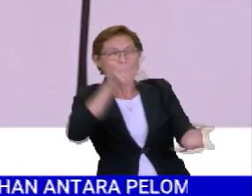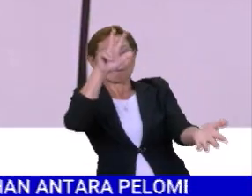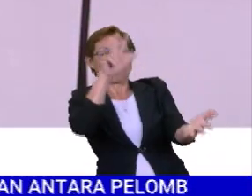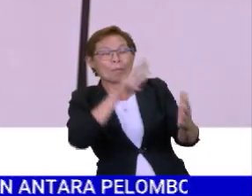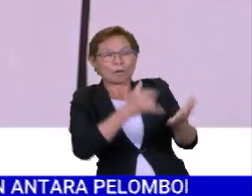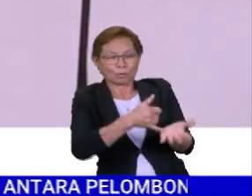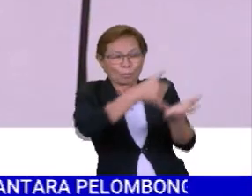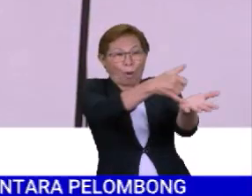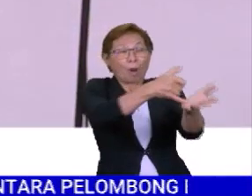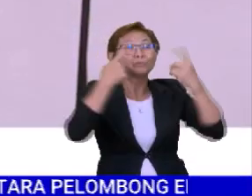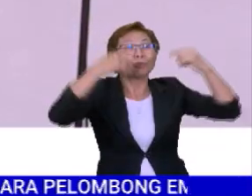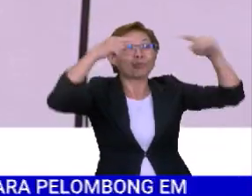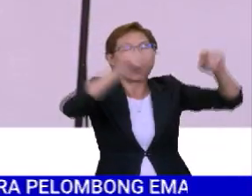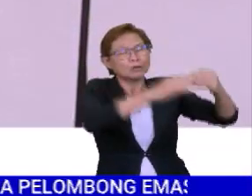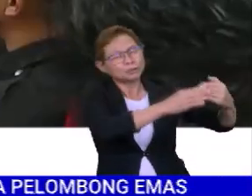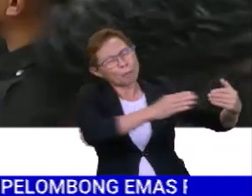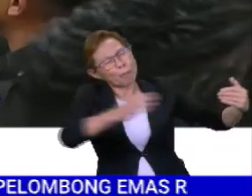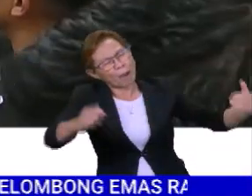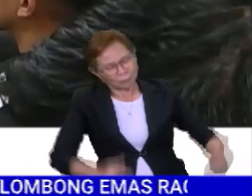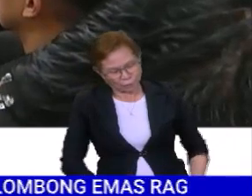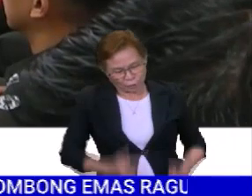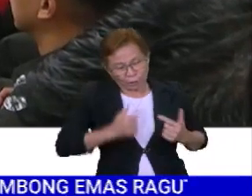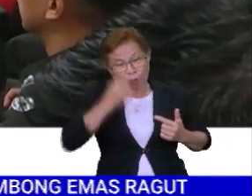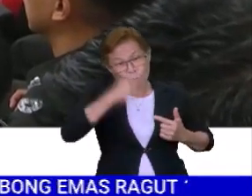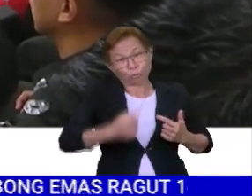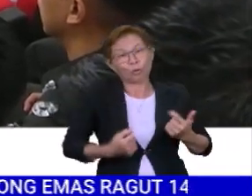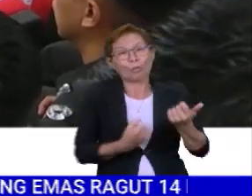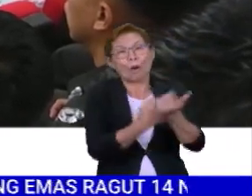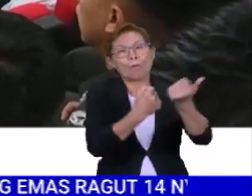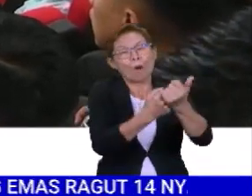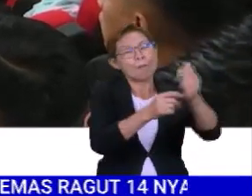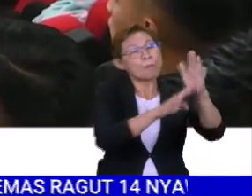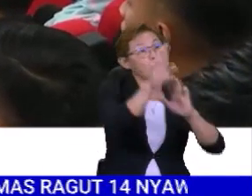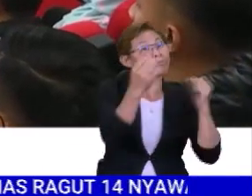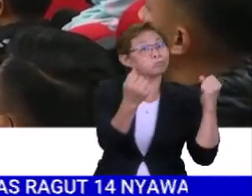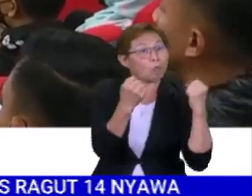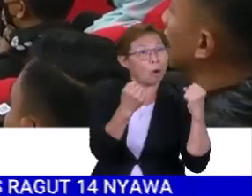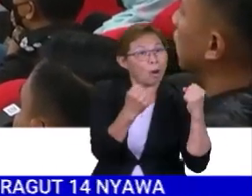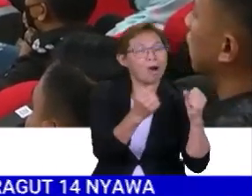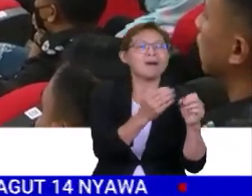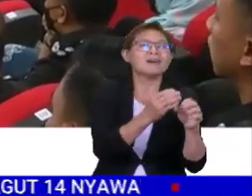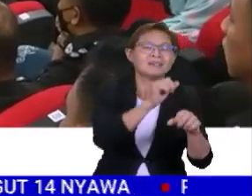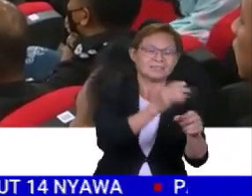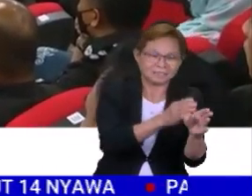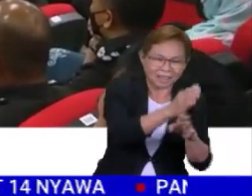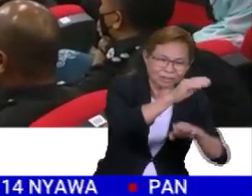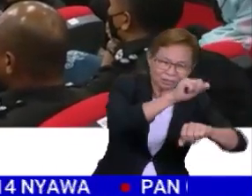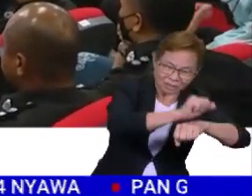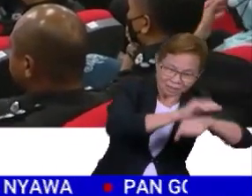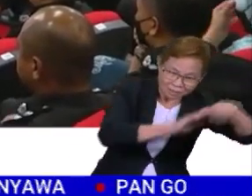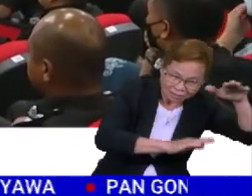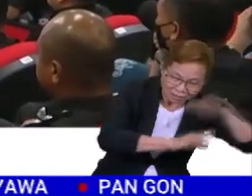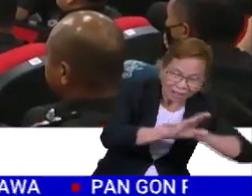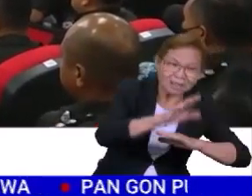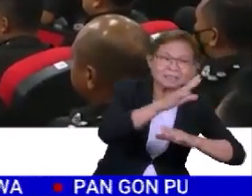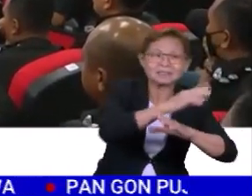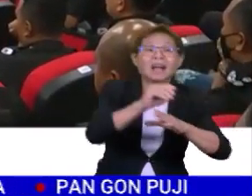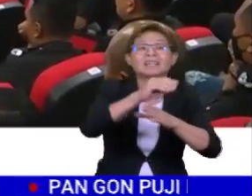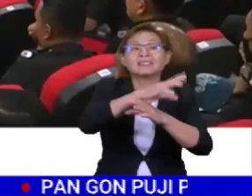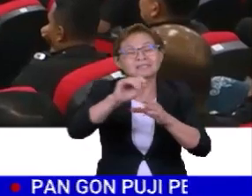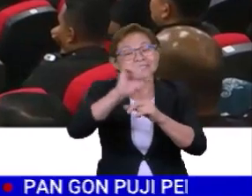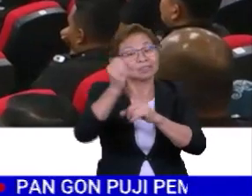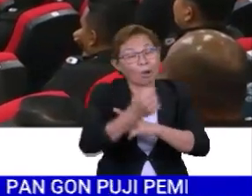dinobatkan pencapaian sepanjang hayat untuk sumbangan kepada pembangunan mampan sektor kraft dan rangkuman sosial. Selain